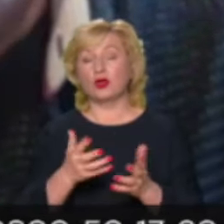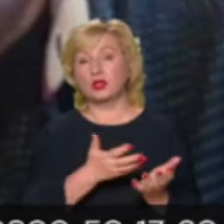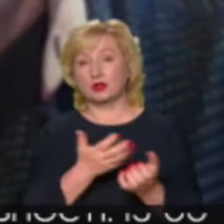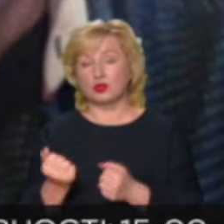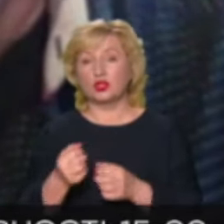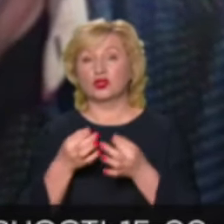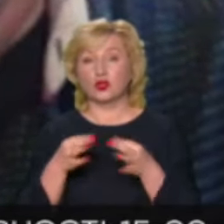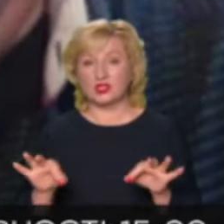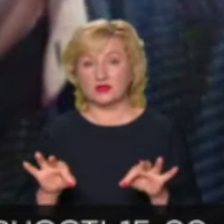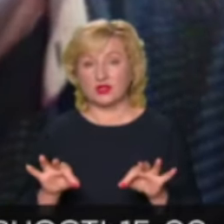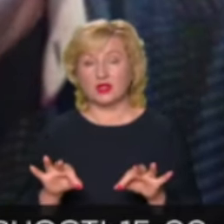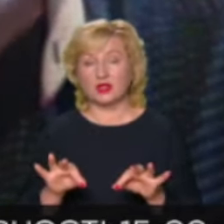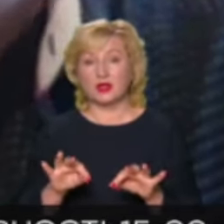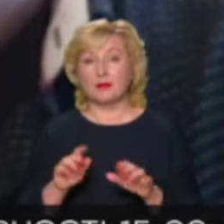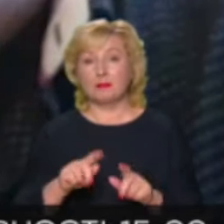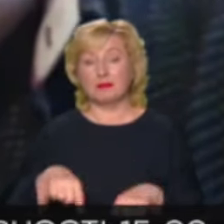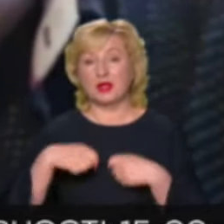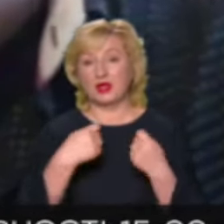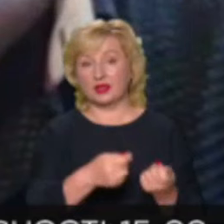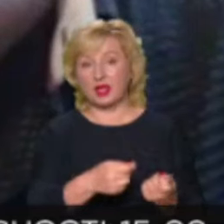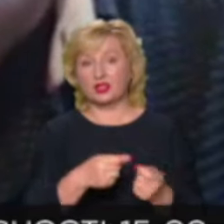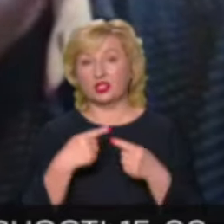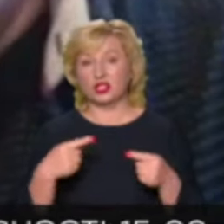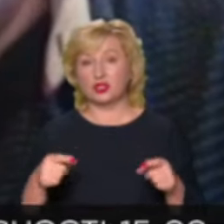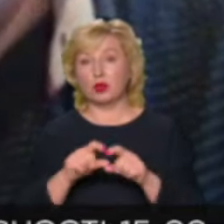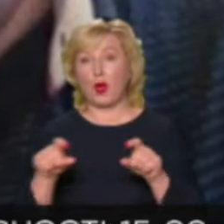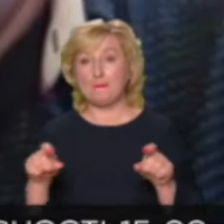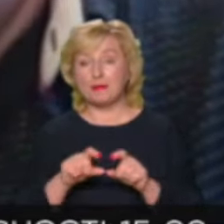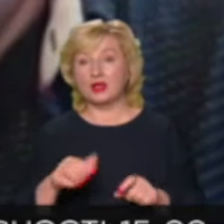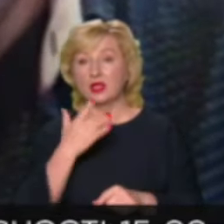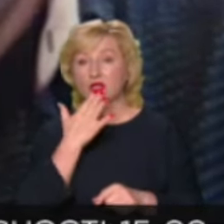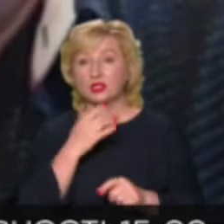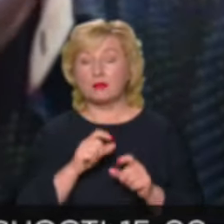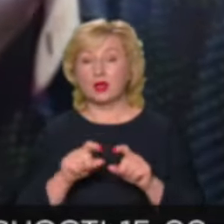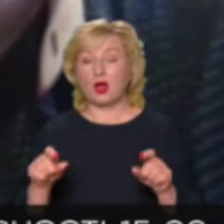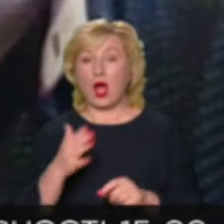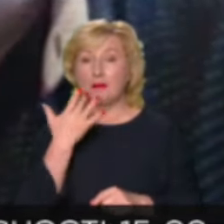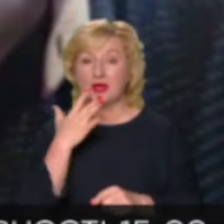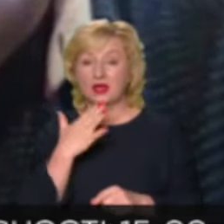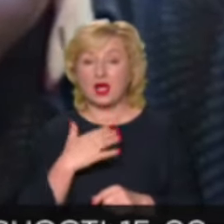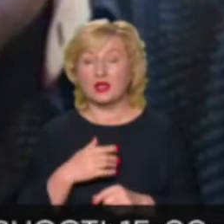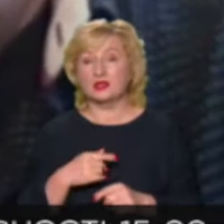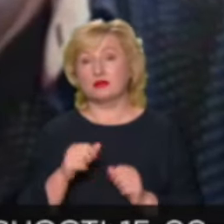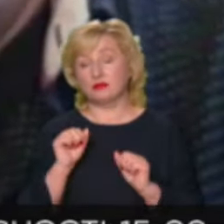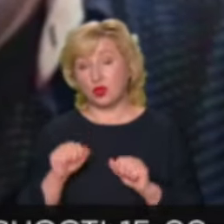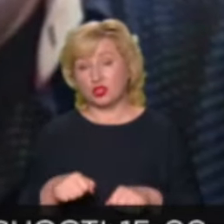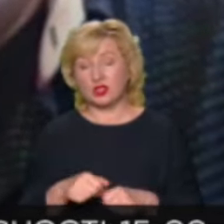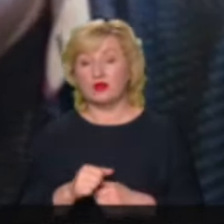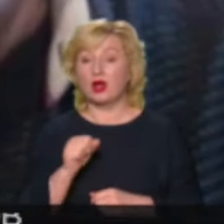дозвіл і передати це іншим компаніям, іноземним компаніям, американським, там офшорним, це можливо.